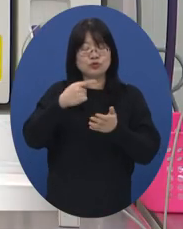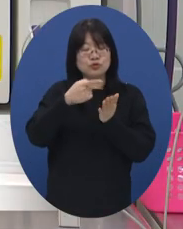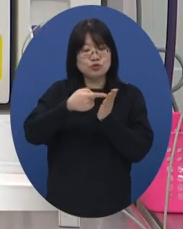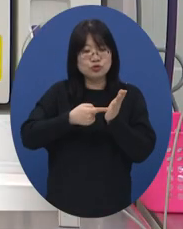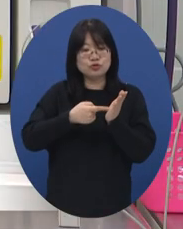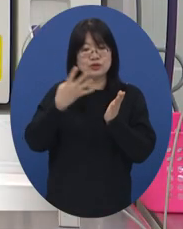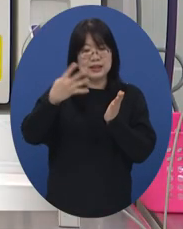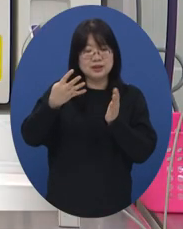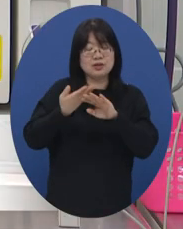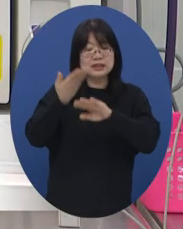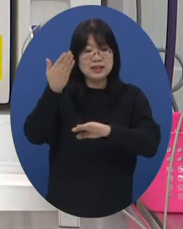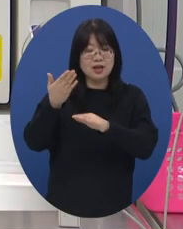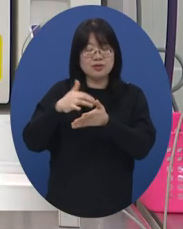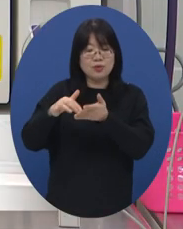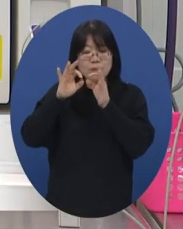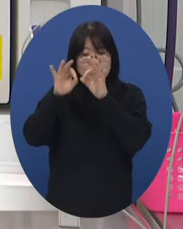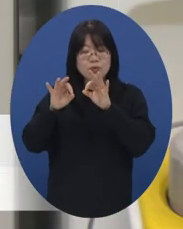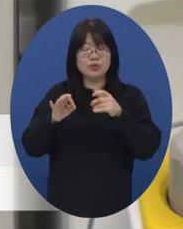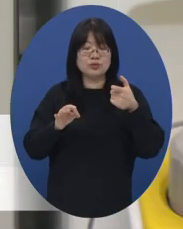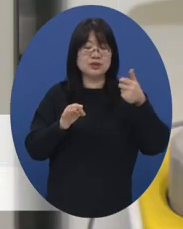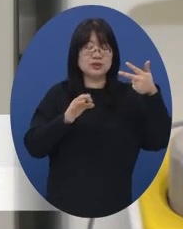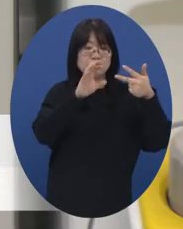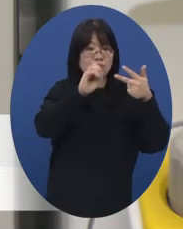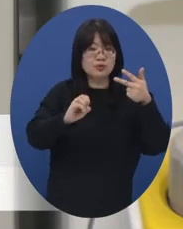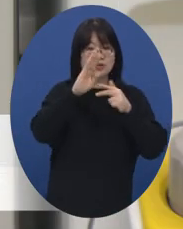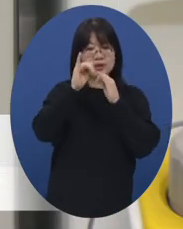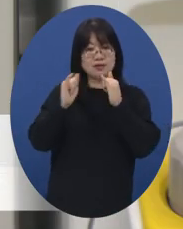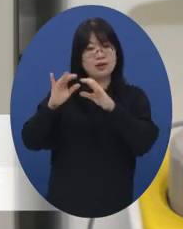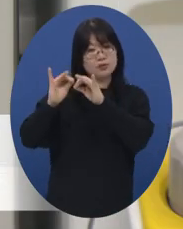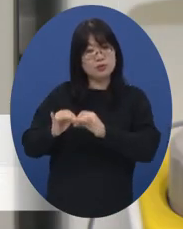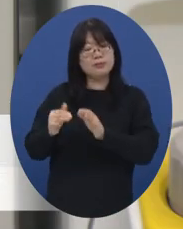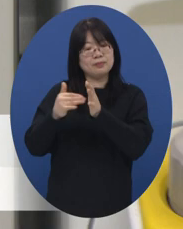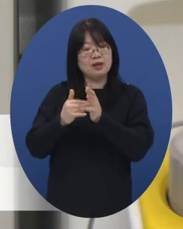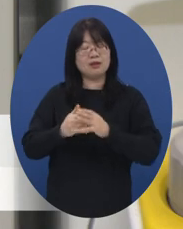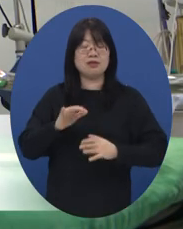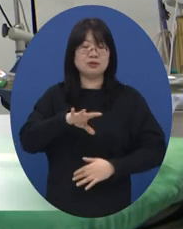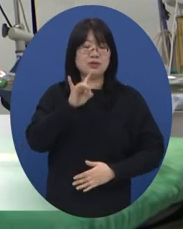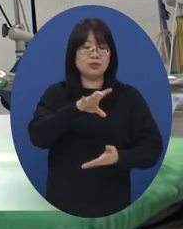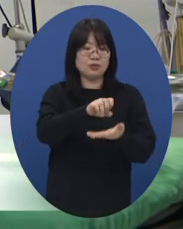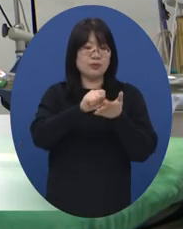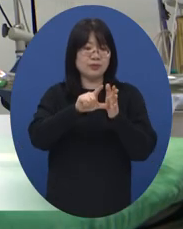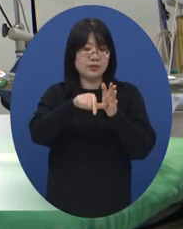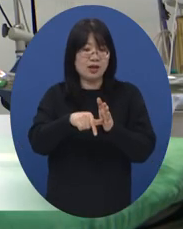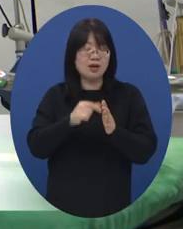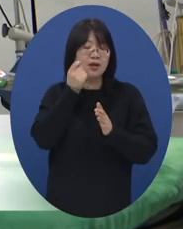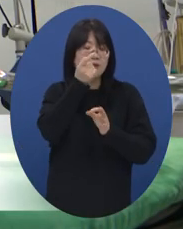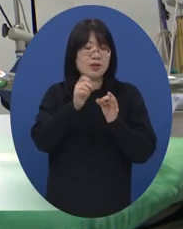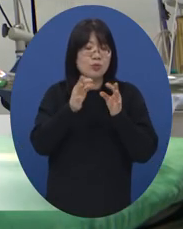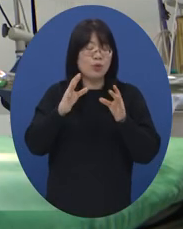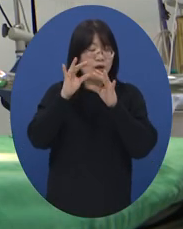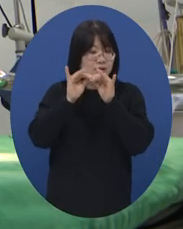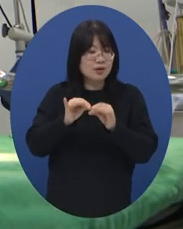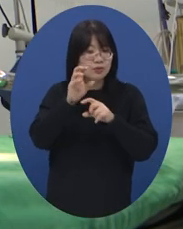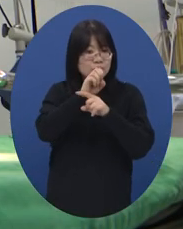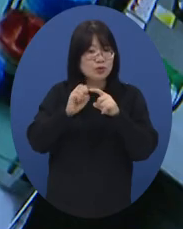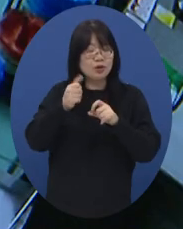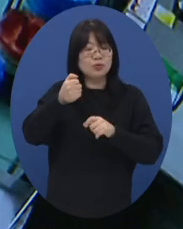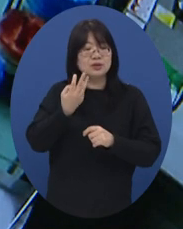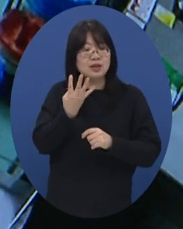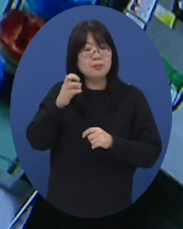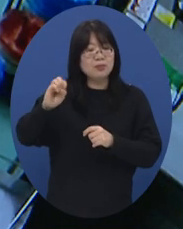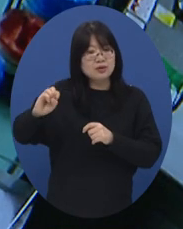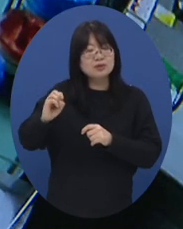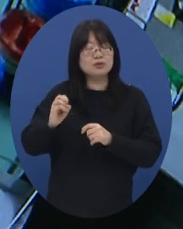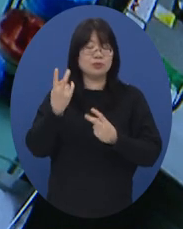가운데 67% 에 대해 환자 동의가 이루어졌다고 밝혔습니다 처음 도입할 당시 한 달간 4 경통이 우리